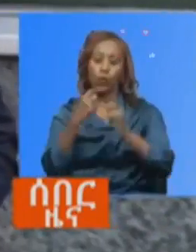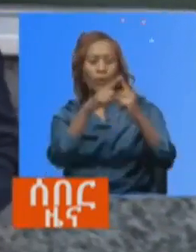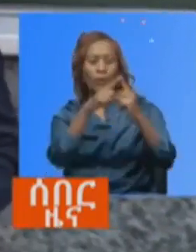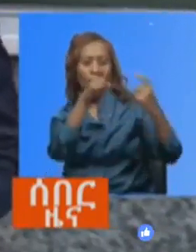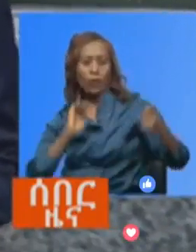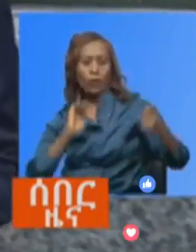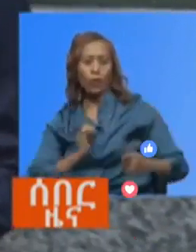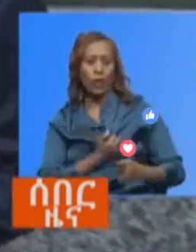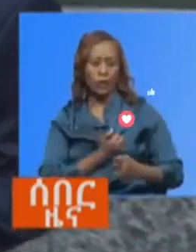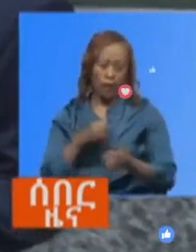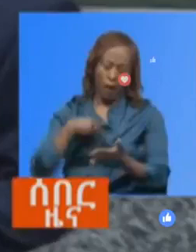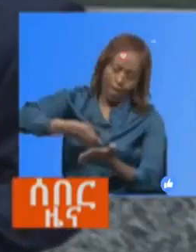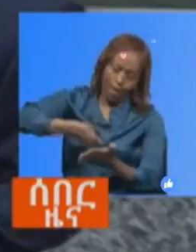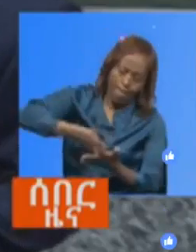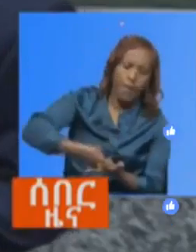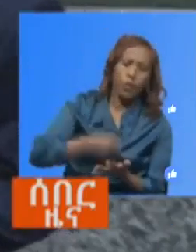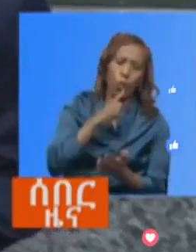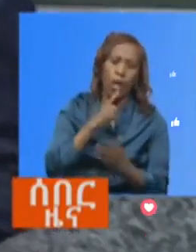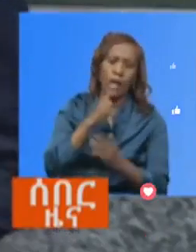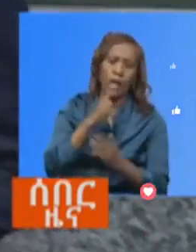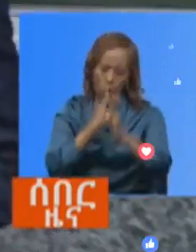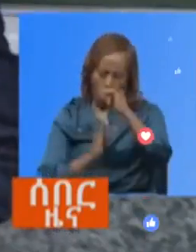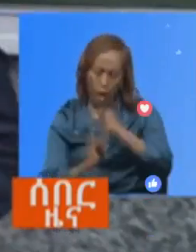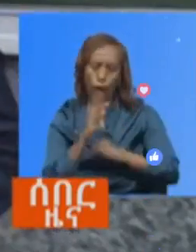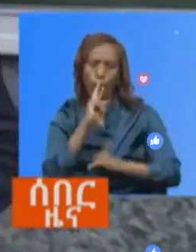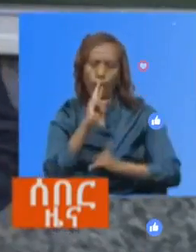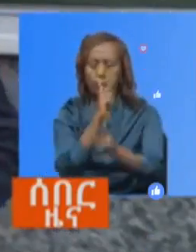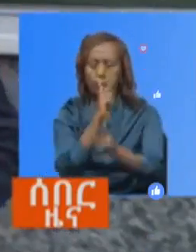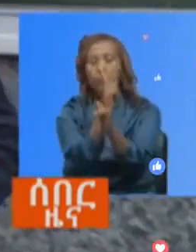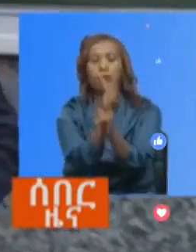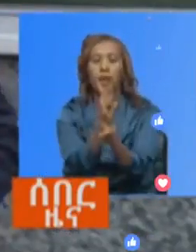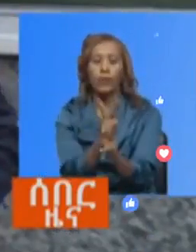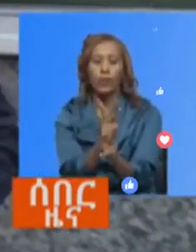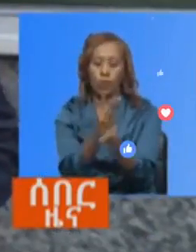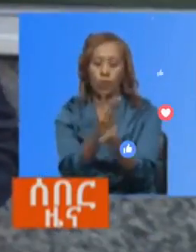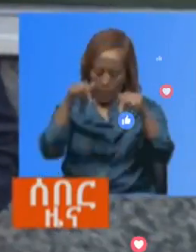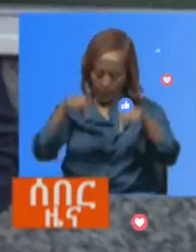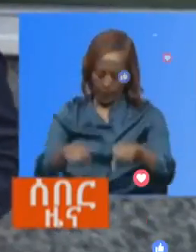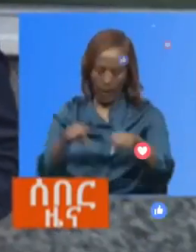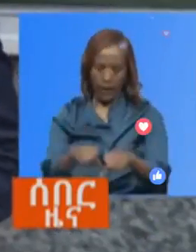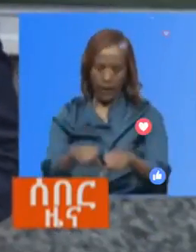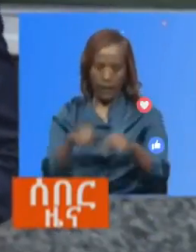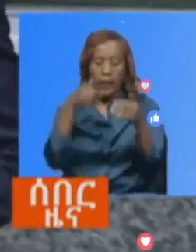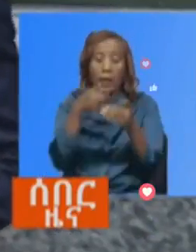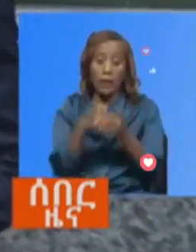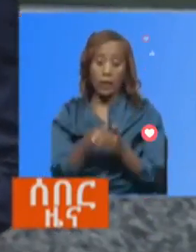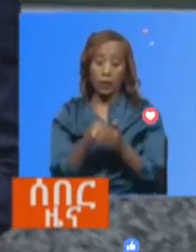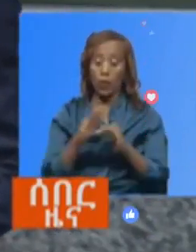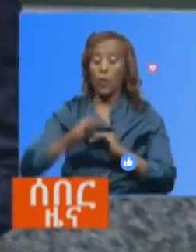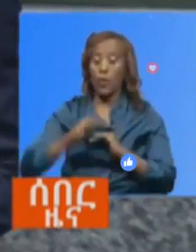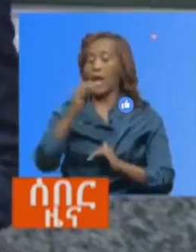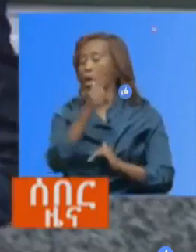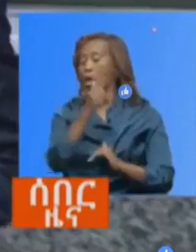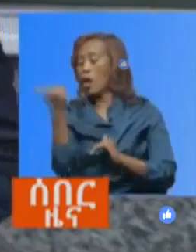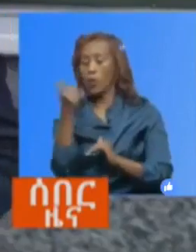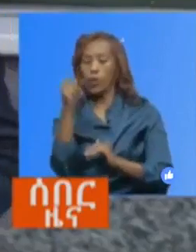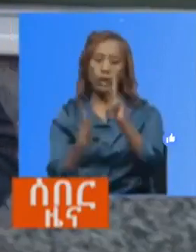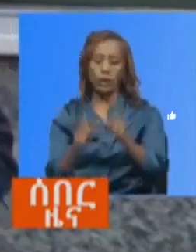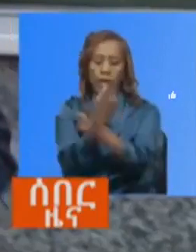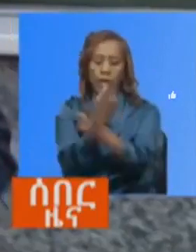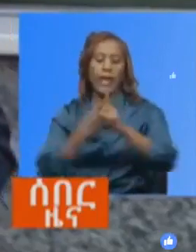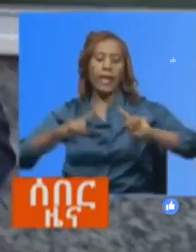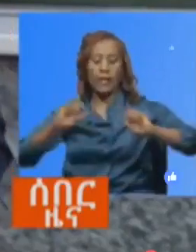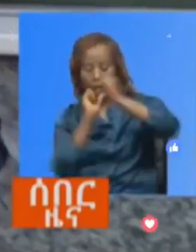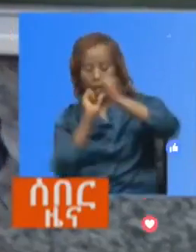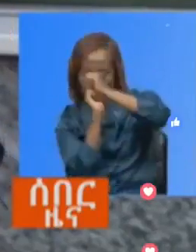ጠላቶቻችን አንበርክኳል። ሉዓላዊነታችንን ጠብቆ ዛሬ ላይ ከማድረሱም በላይ ለሌሎች ሕዝቦችም የነጻነት